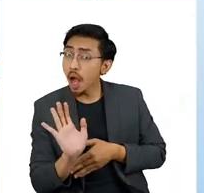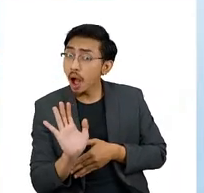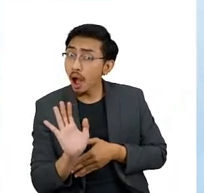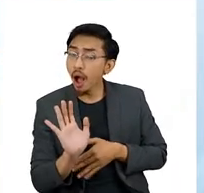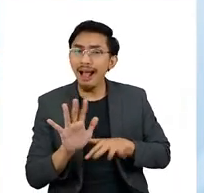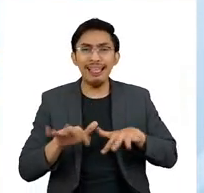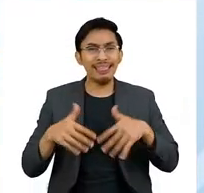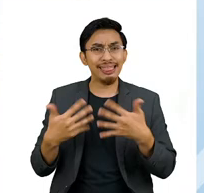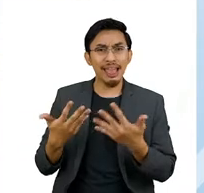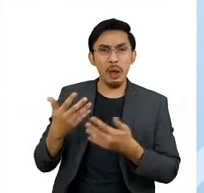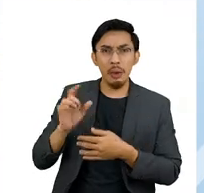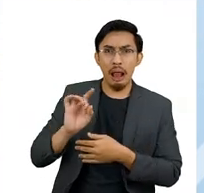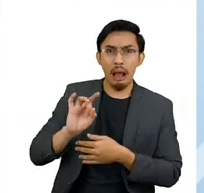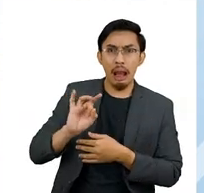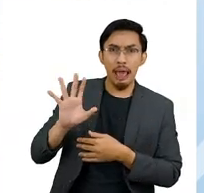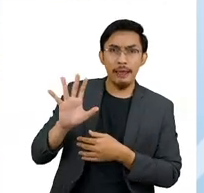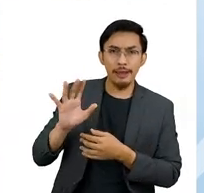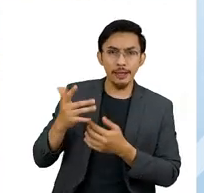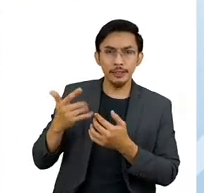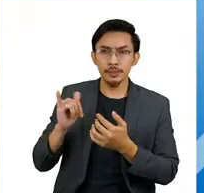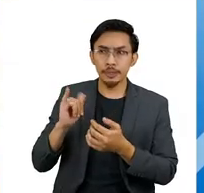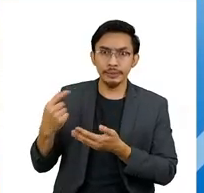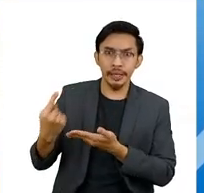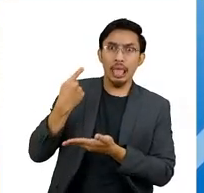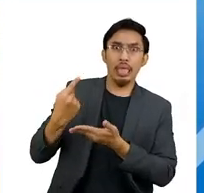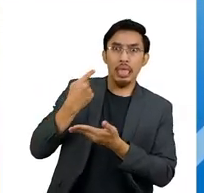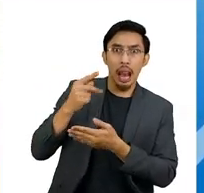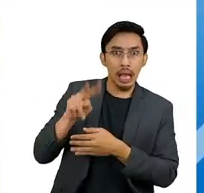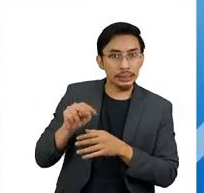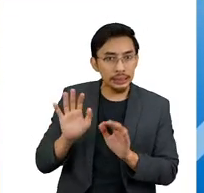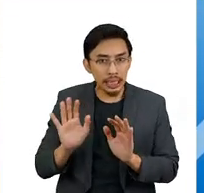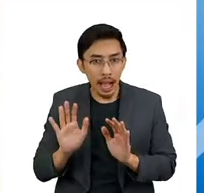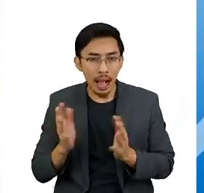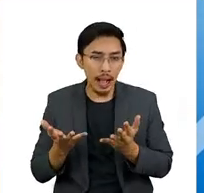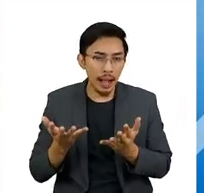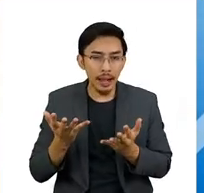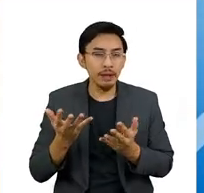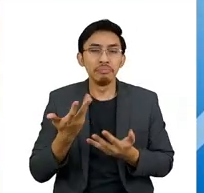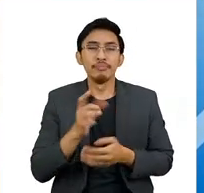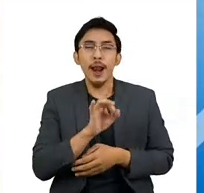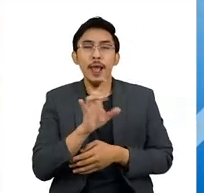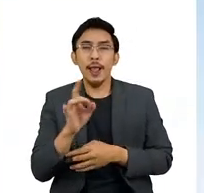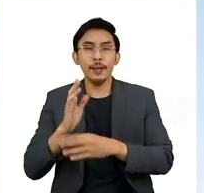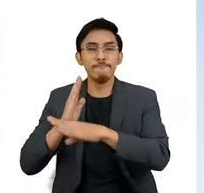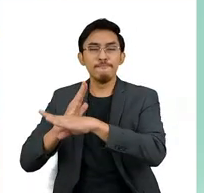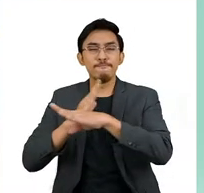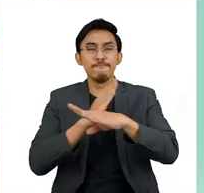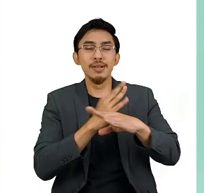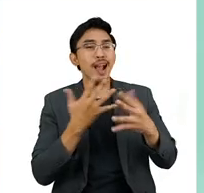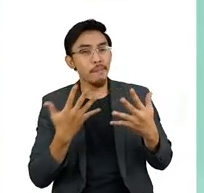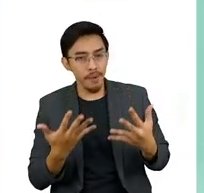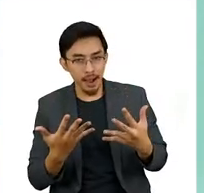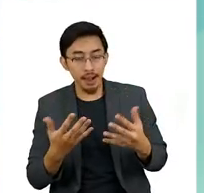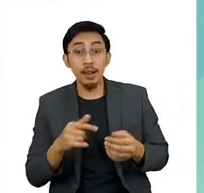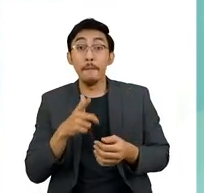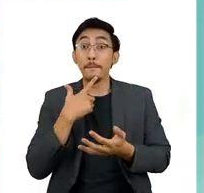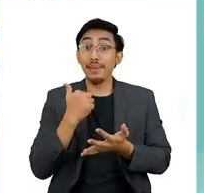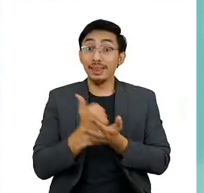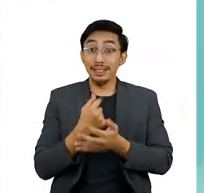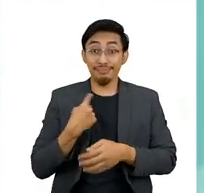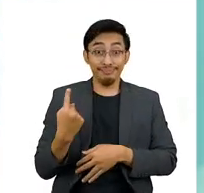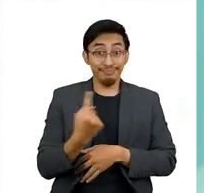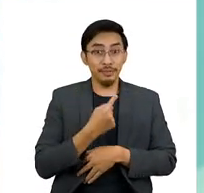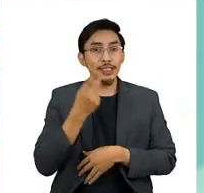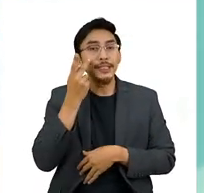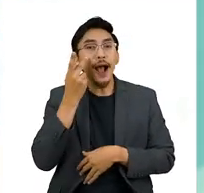apakah mungkin menghadapi serangan digital lagi dan hal-hal lain yang perlu diantisipasi penting untuk kita bisa